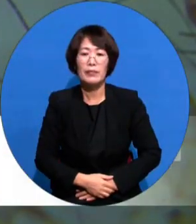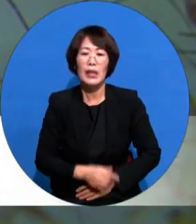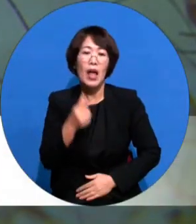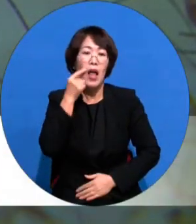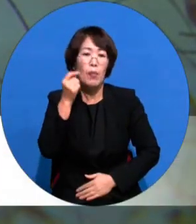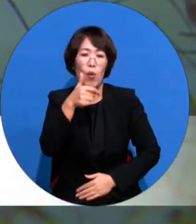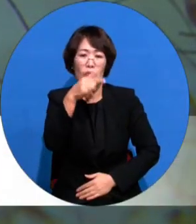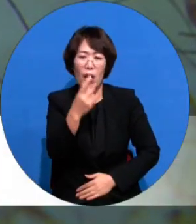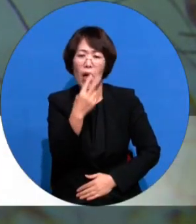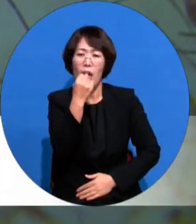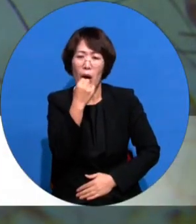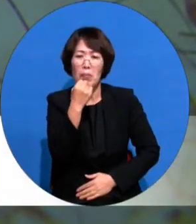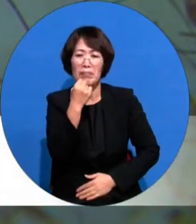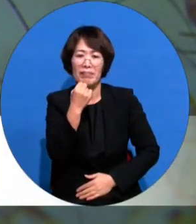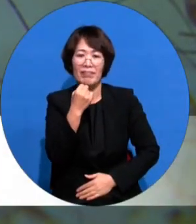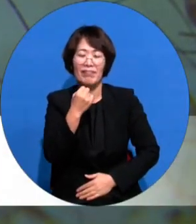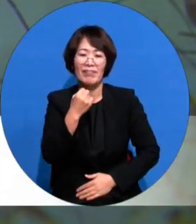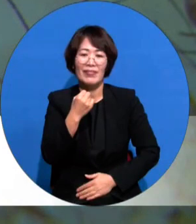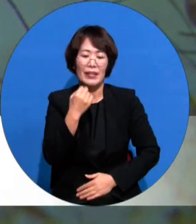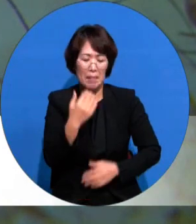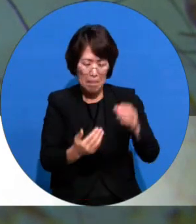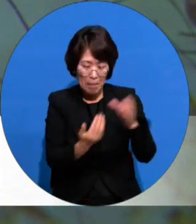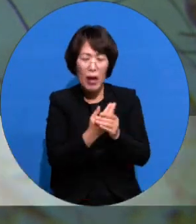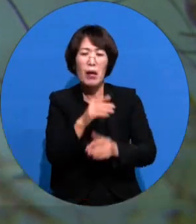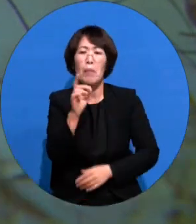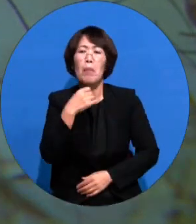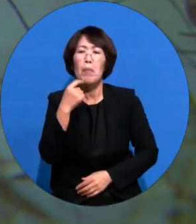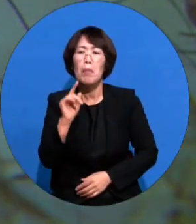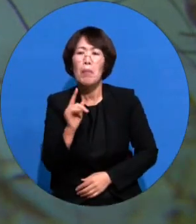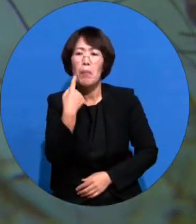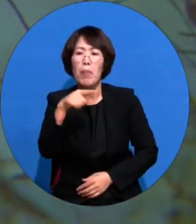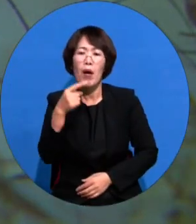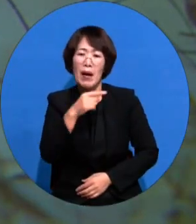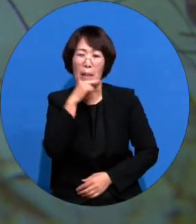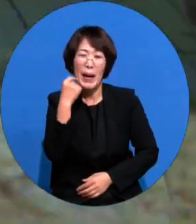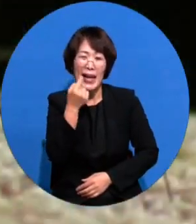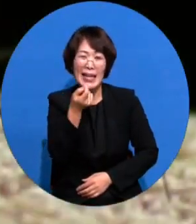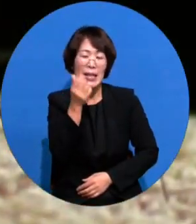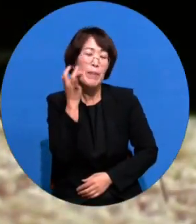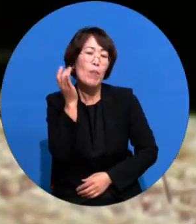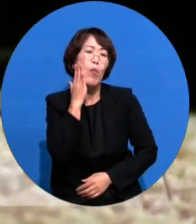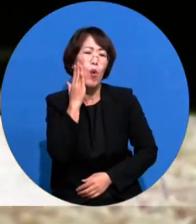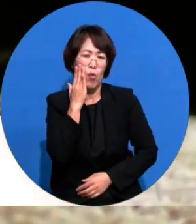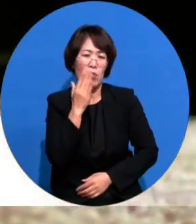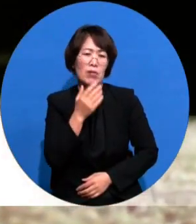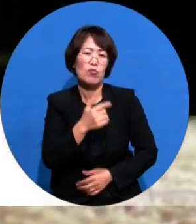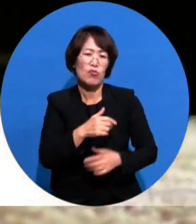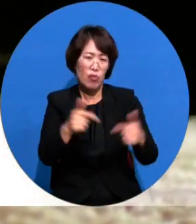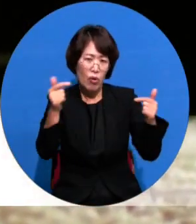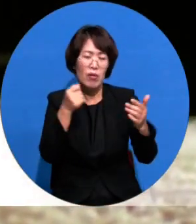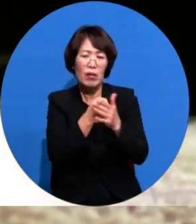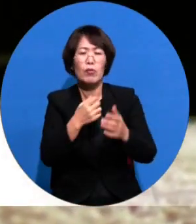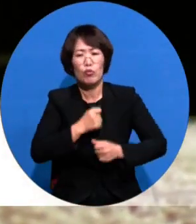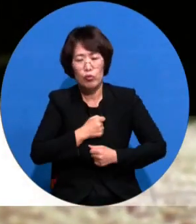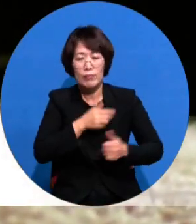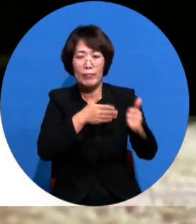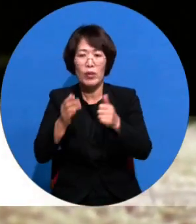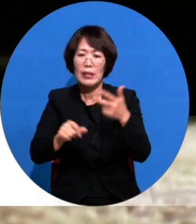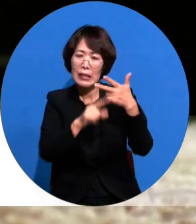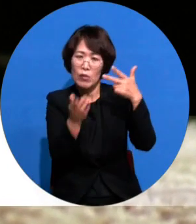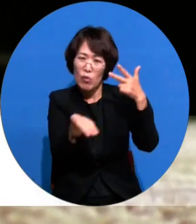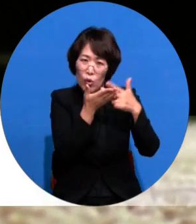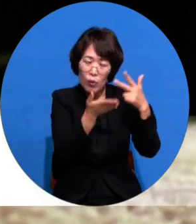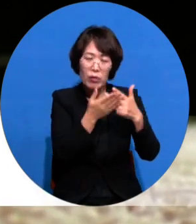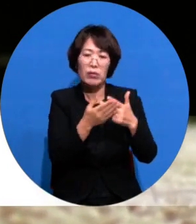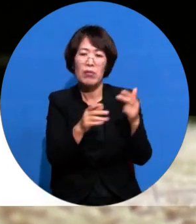일본 뇌염 매개체인 작은 빨간 진모기의 급증이 우려됨에 따라 주의가 당부됩니다. 7월 초부터